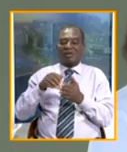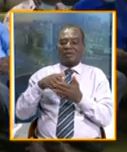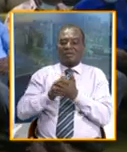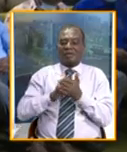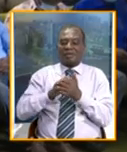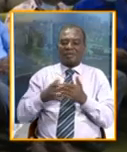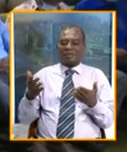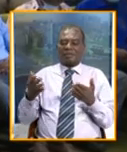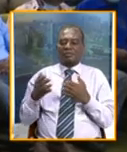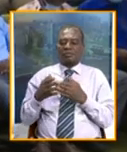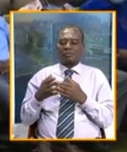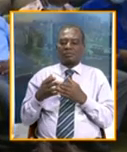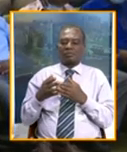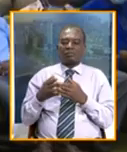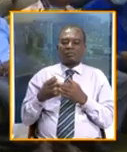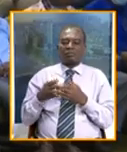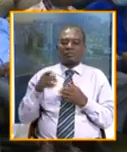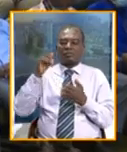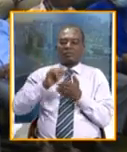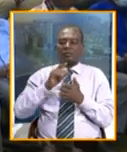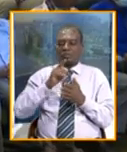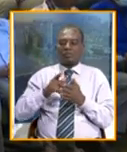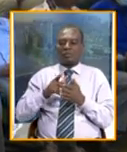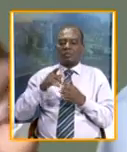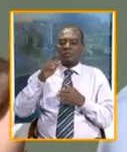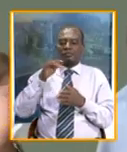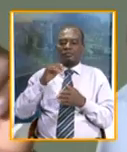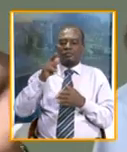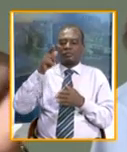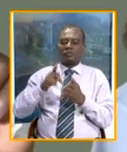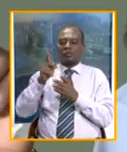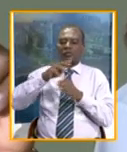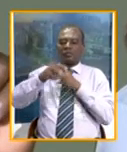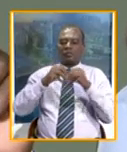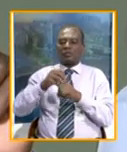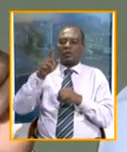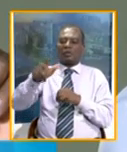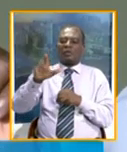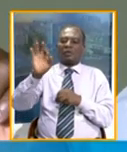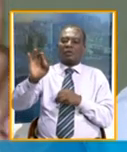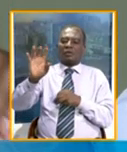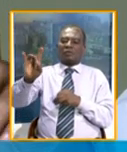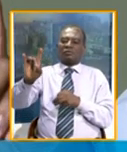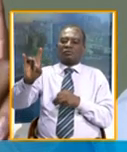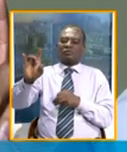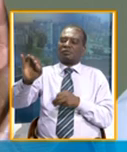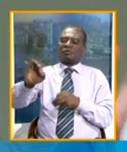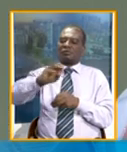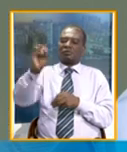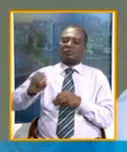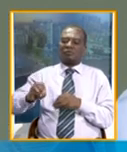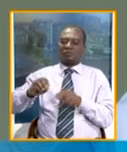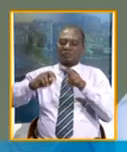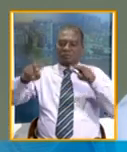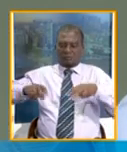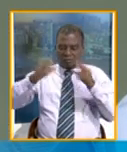Société mathématique de Côte d'Ivoire. Sur le plan mondial, seulement 29% des chercheurs sont